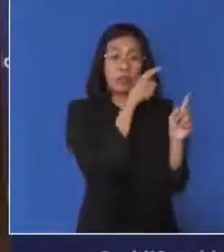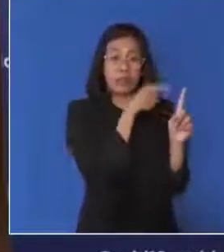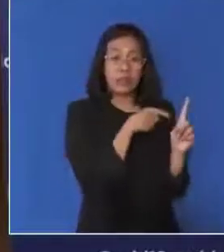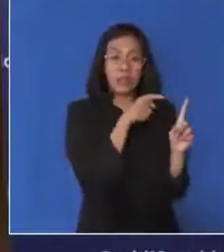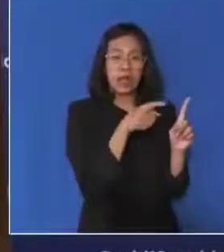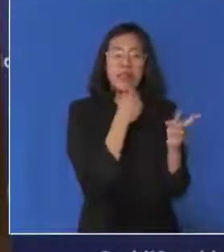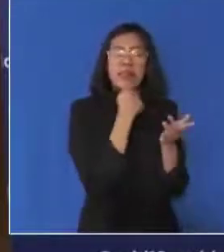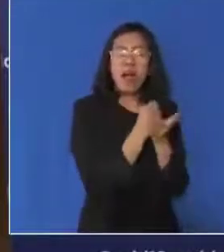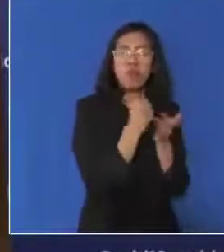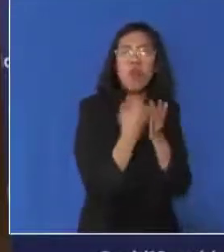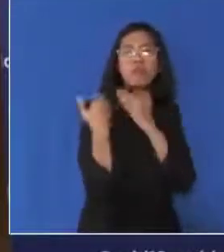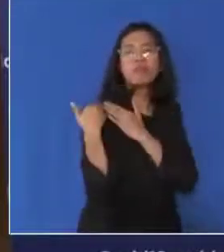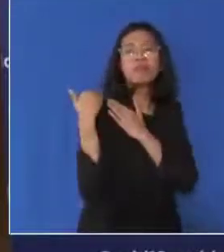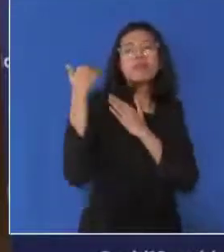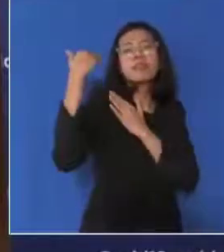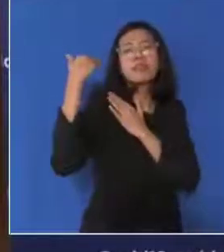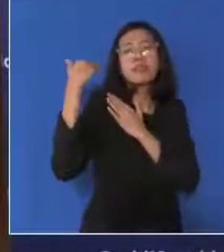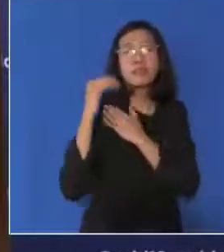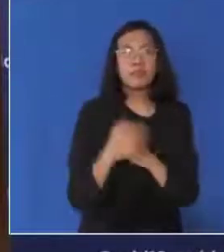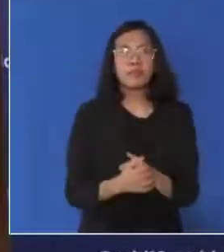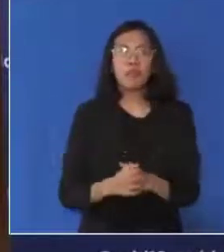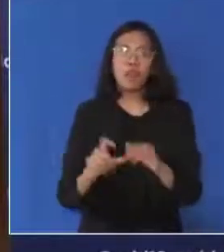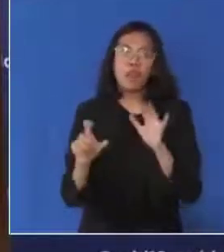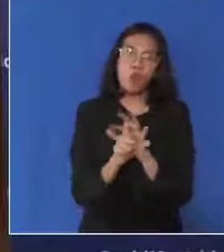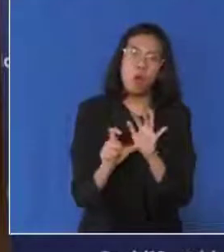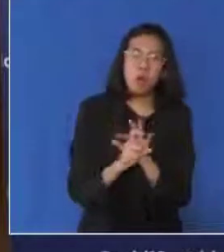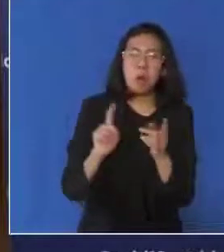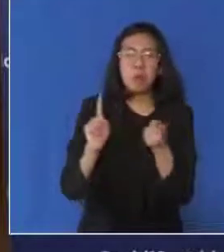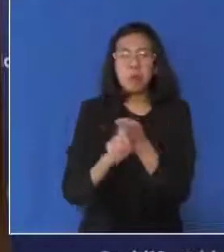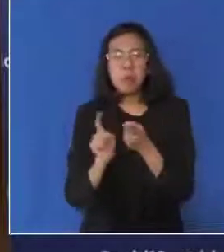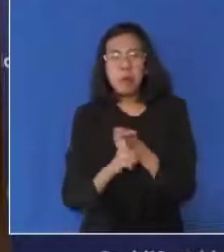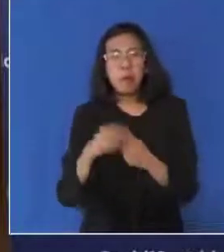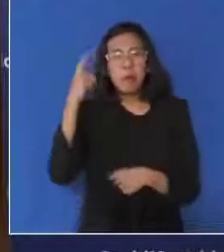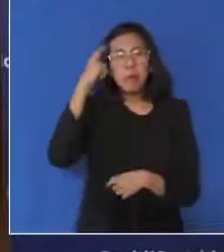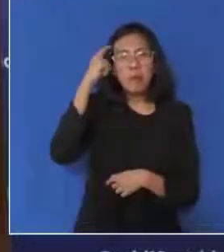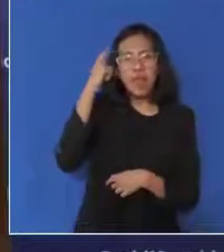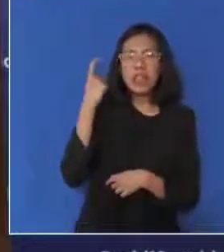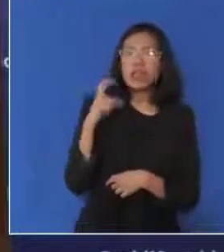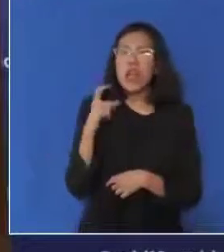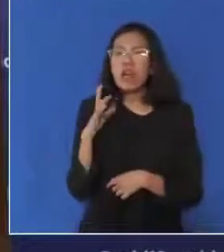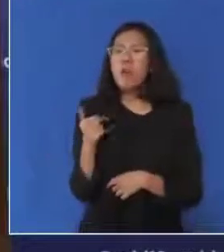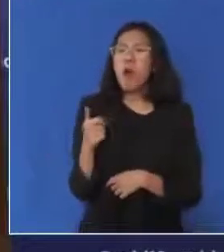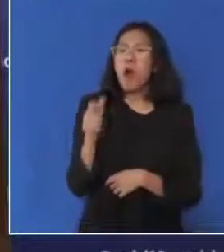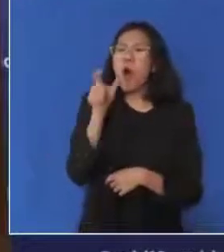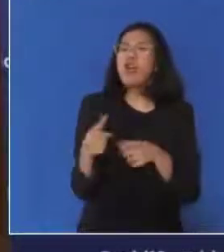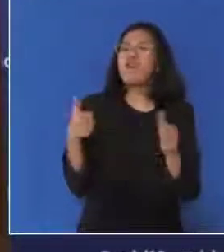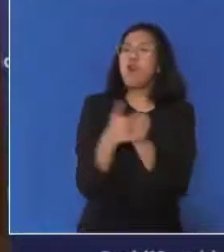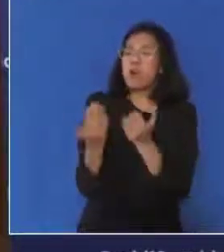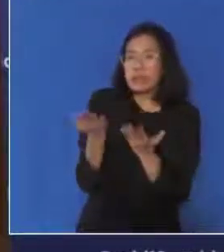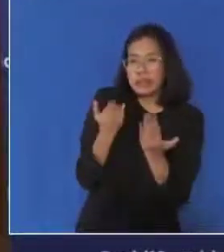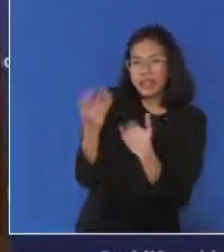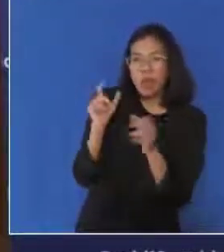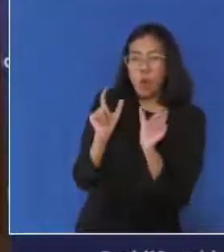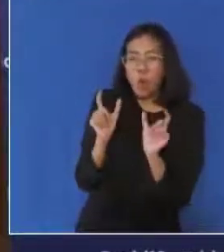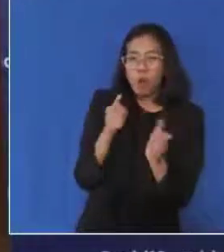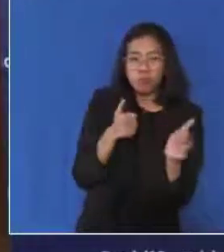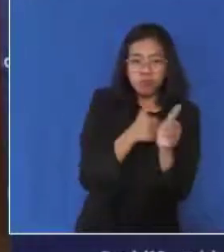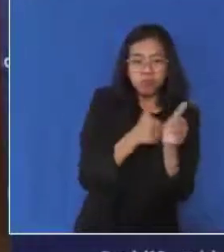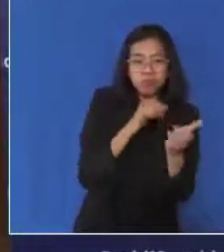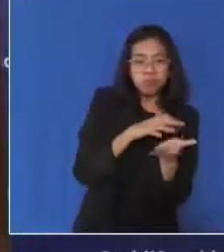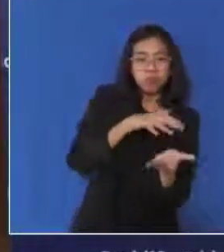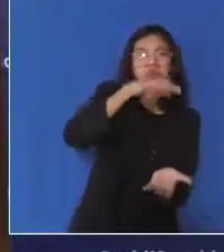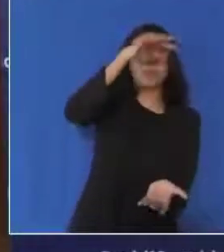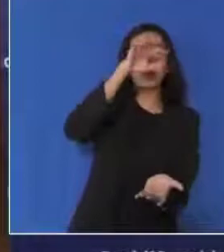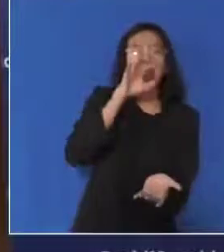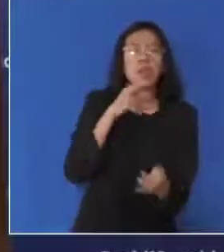responsibility masalah banyak teman-teman yang masih berpikir How to gain followers Jadi bagaimana caranya mendapatkan followers tanpa